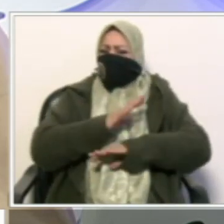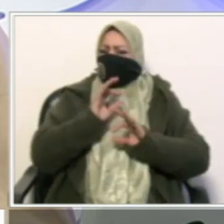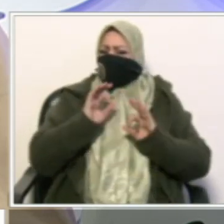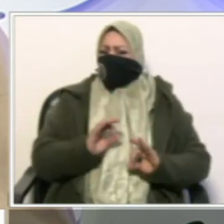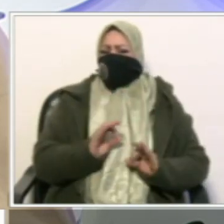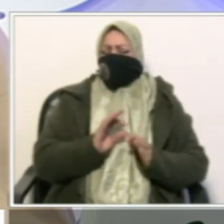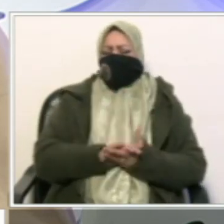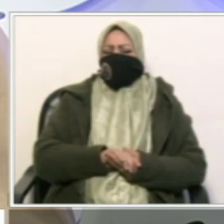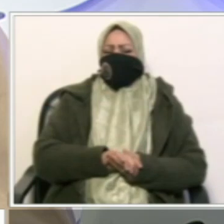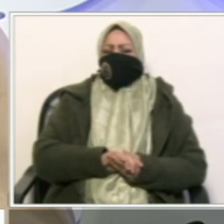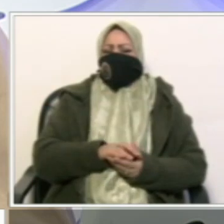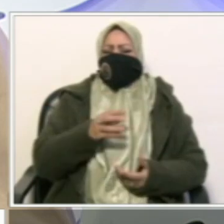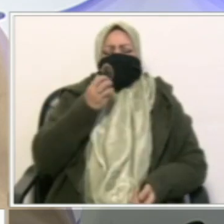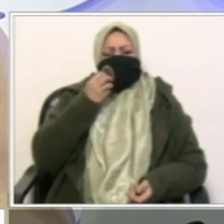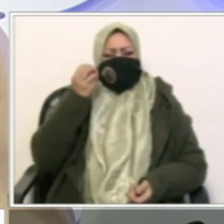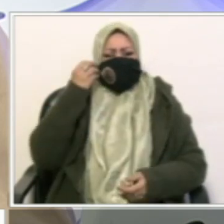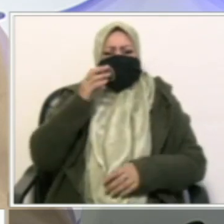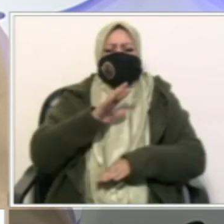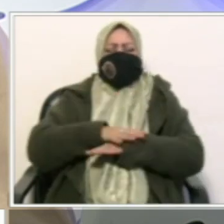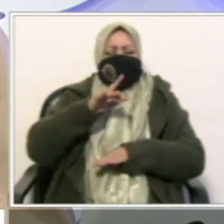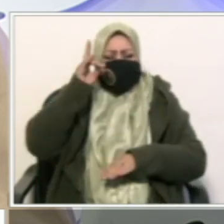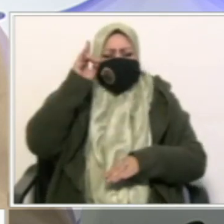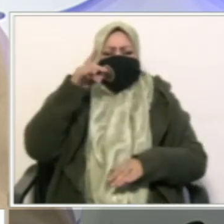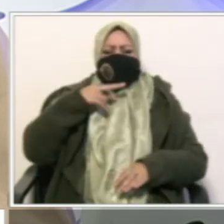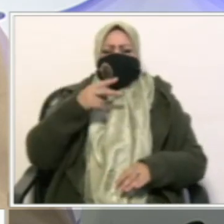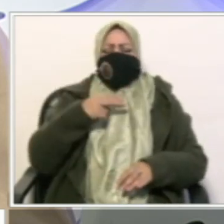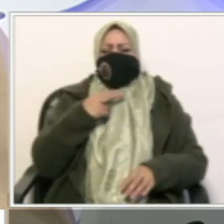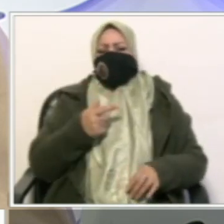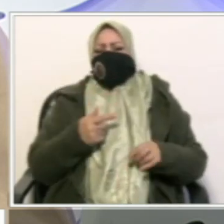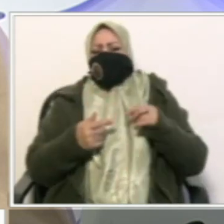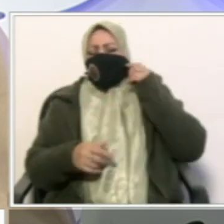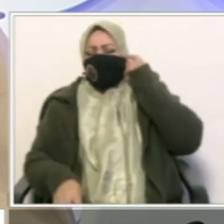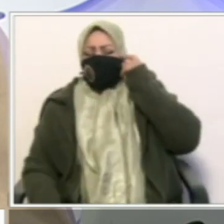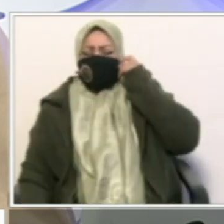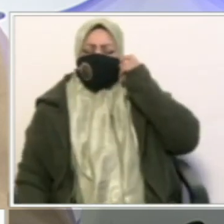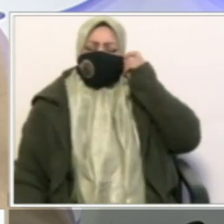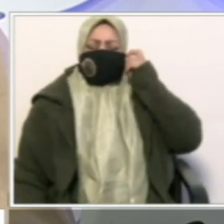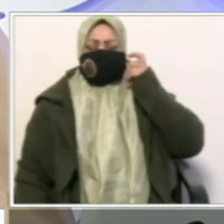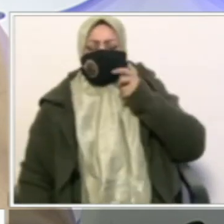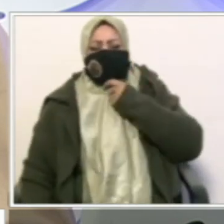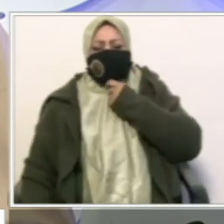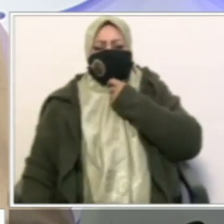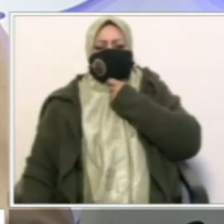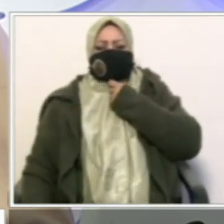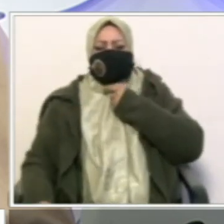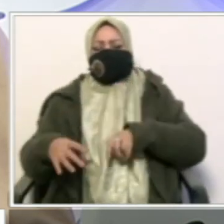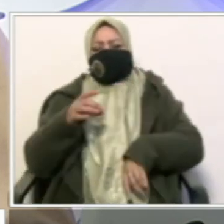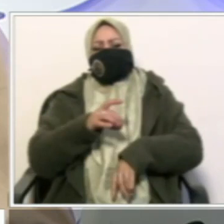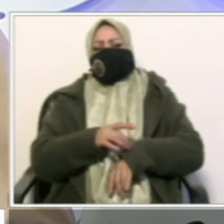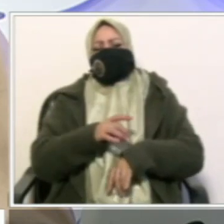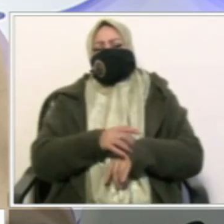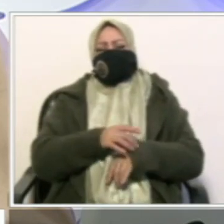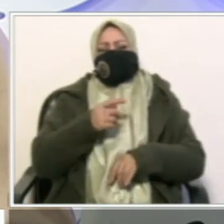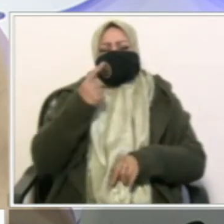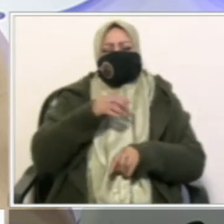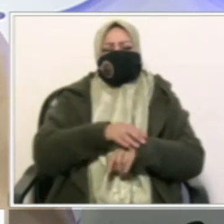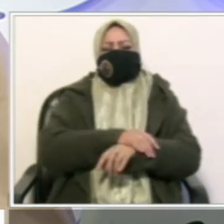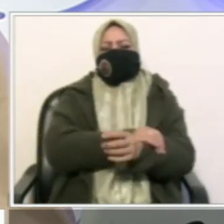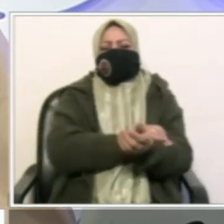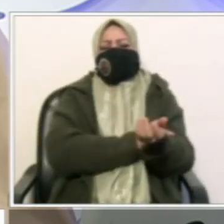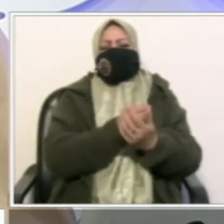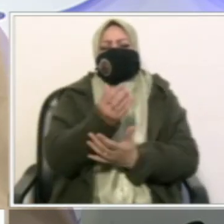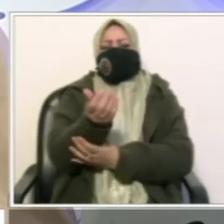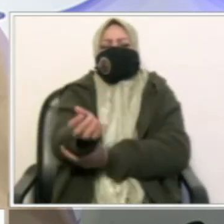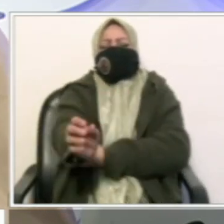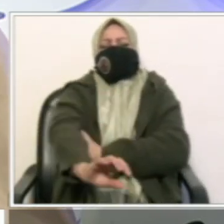وسلم. فالإنسان إذا تعرض إلى ما يضايقه في الطريق أو في غيرها من المواقف ينبغي